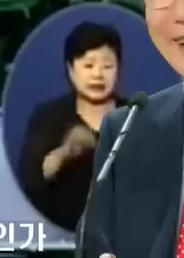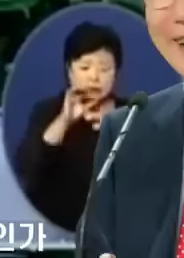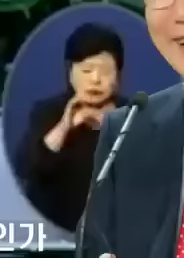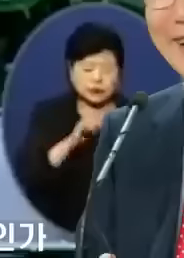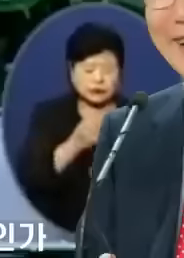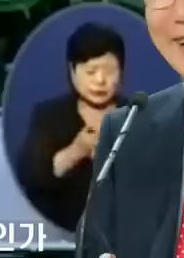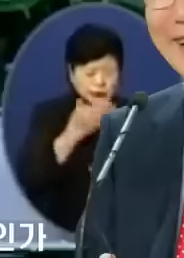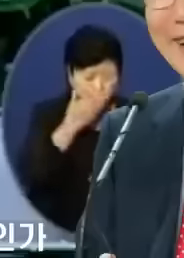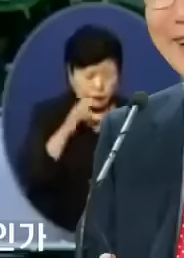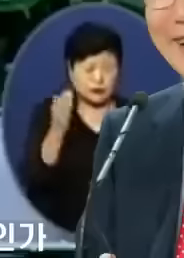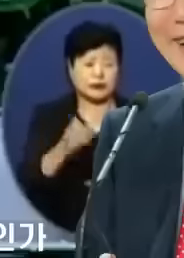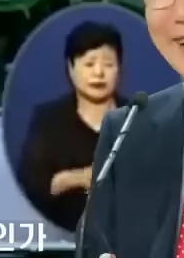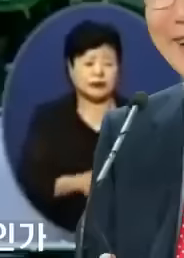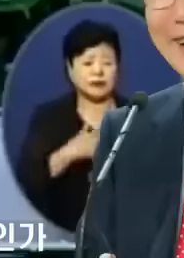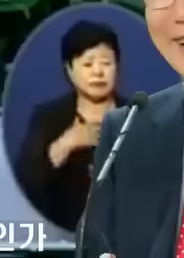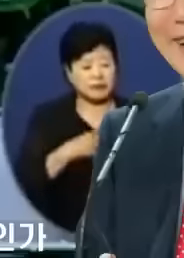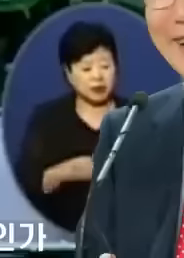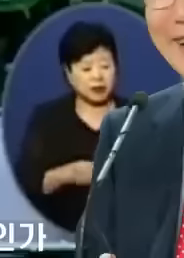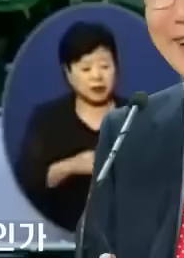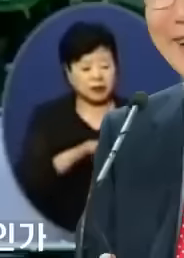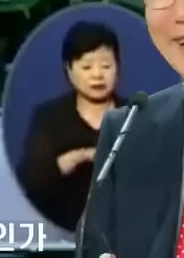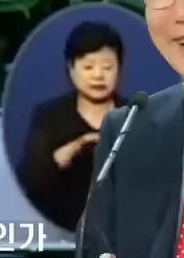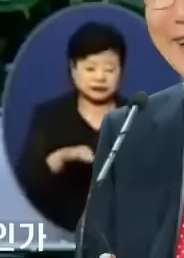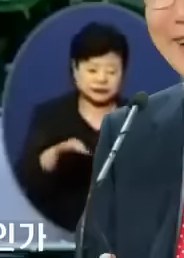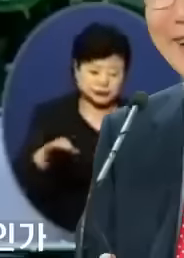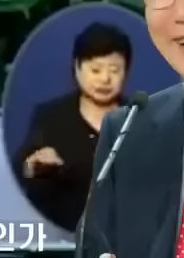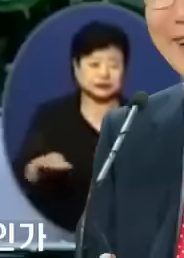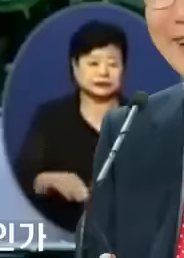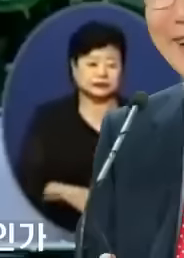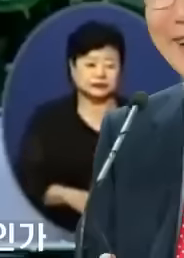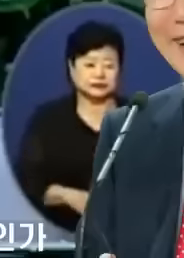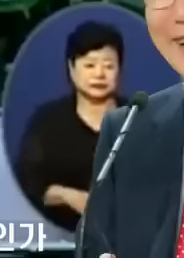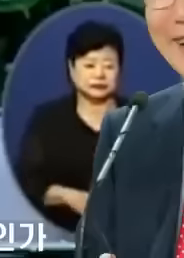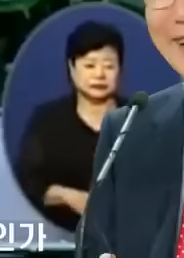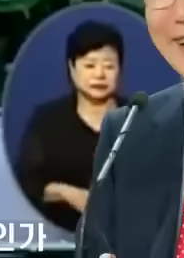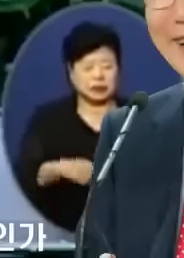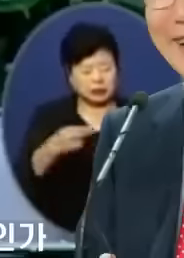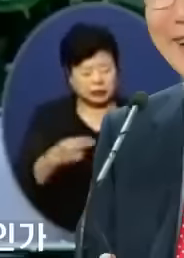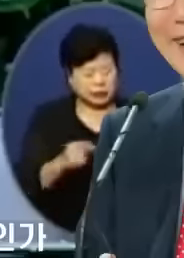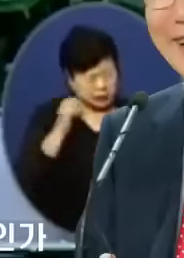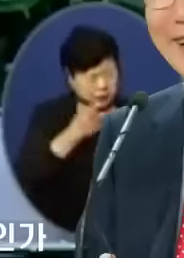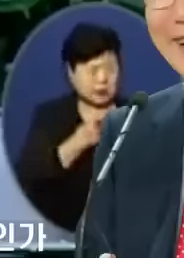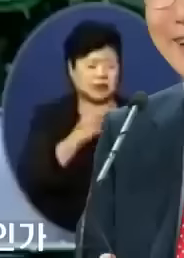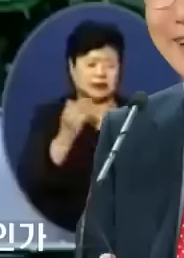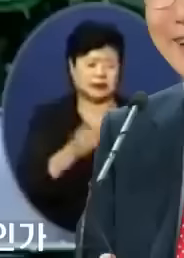것입니다. 평안하게 있는 사람은 좋은 파도가 쳐도 거꾸러지는 것입니다.